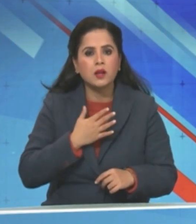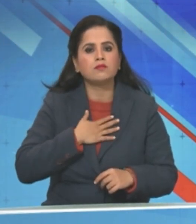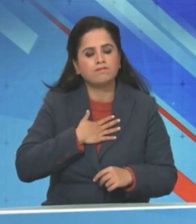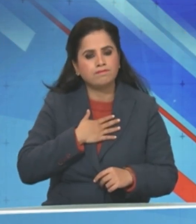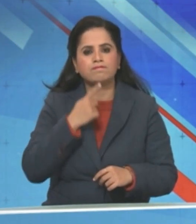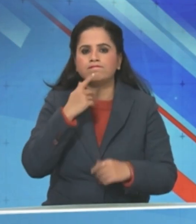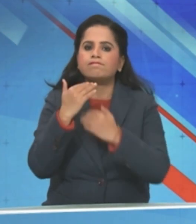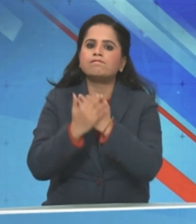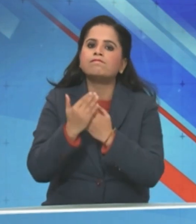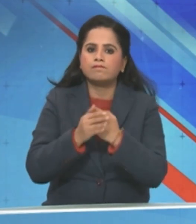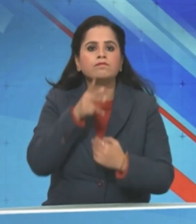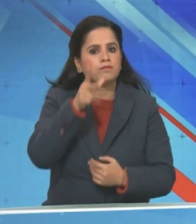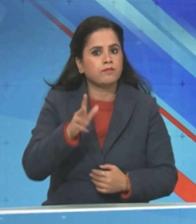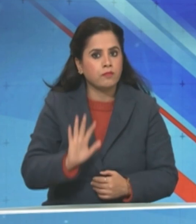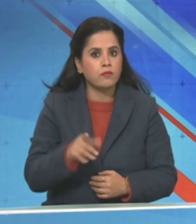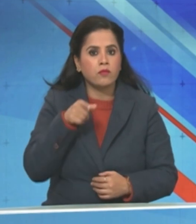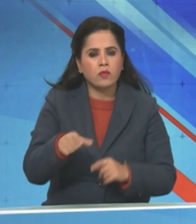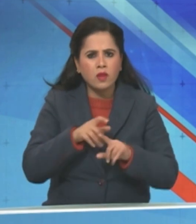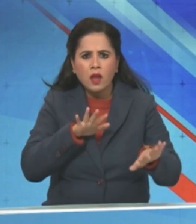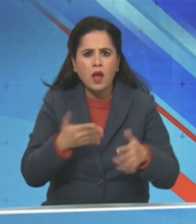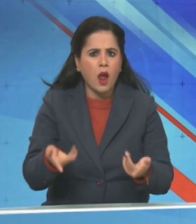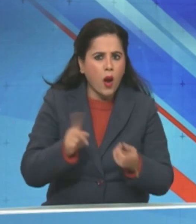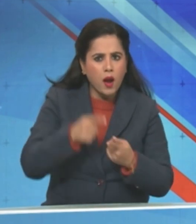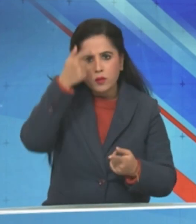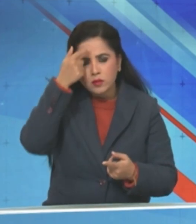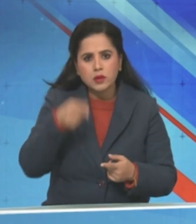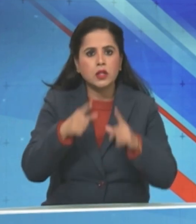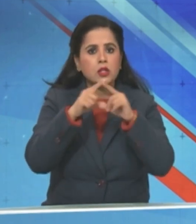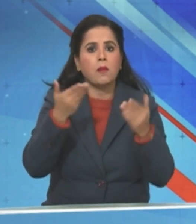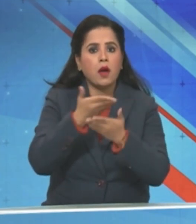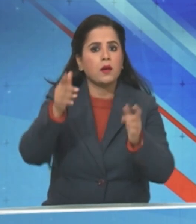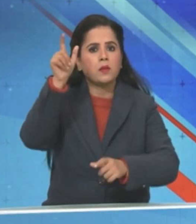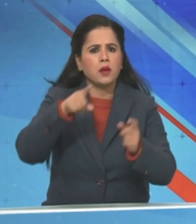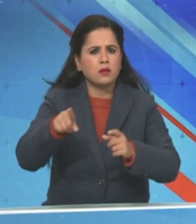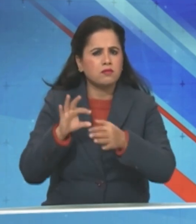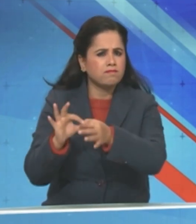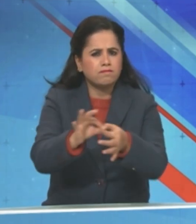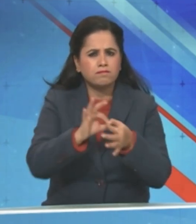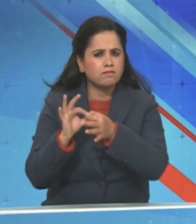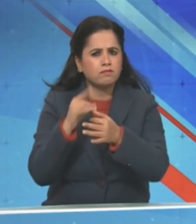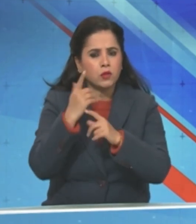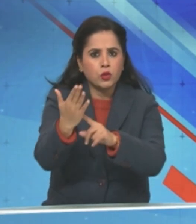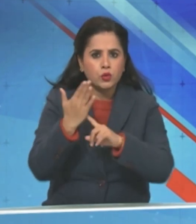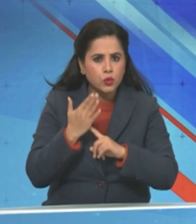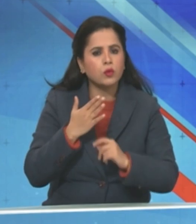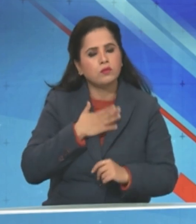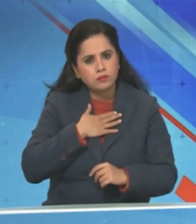गहरी संवेदना व्यक्त की है और आपदा की इस घड़ी में जापान के लोगों से अपनी एकजुटता प्रदर्शित